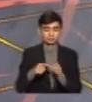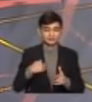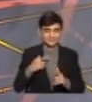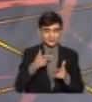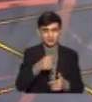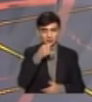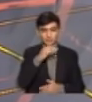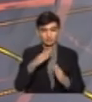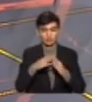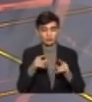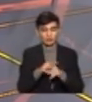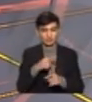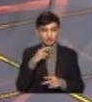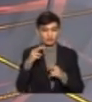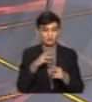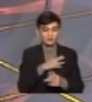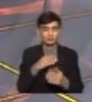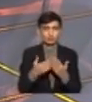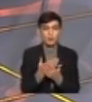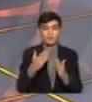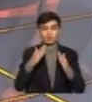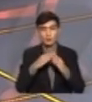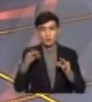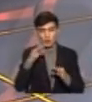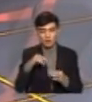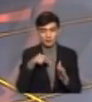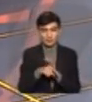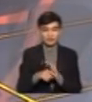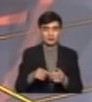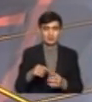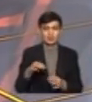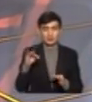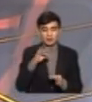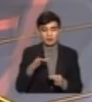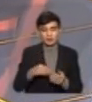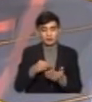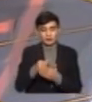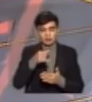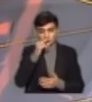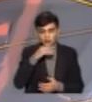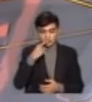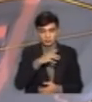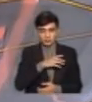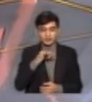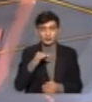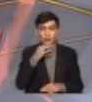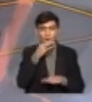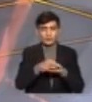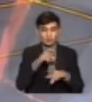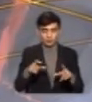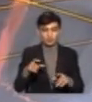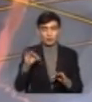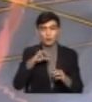дейді. Айтуларынша олар су жаңа баспаналарында тұрмыстық қажеттіліктерін өте алмайды. Ал жауапты мамандар бұл мәселеге